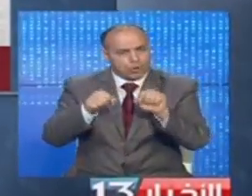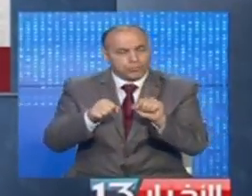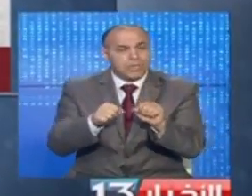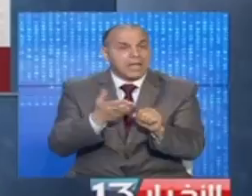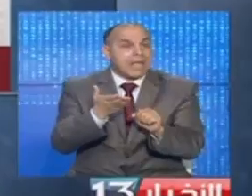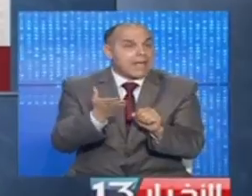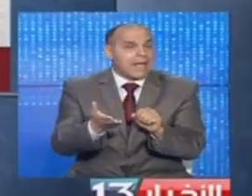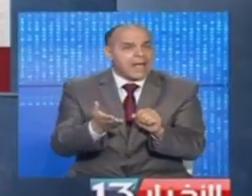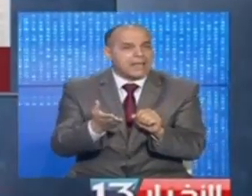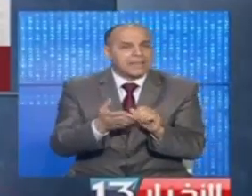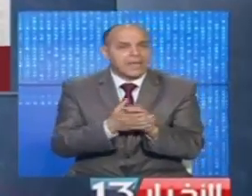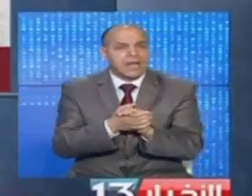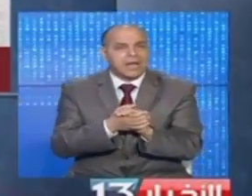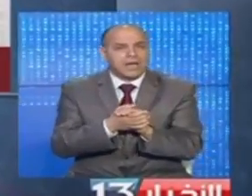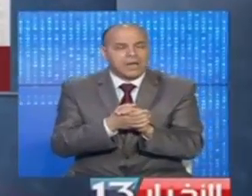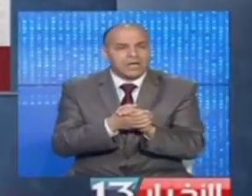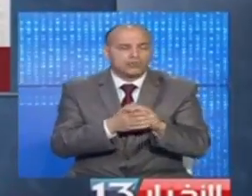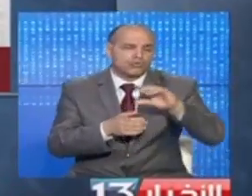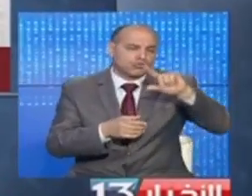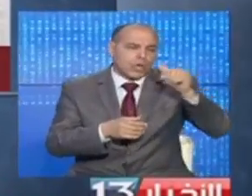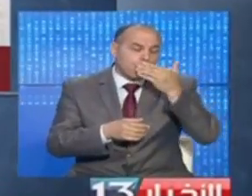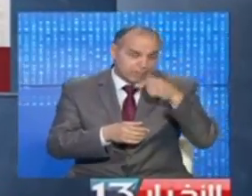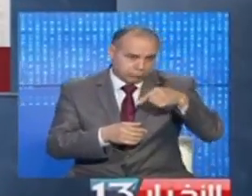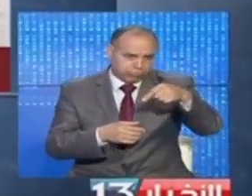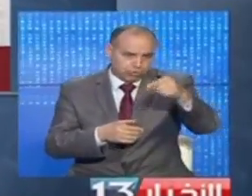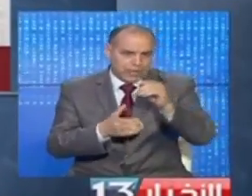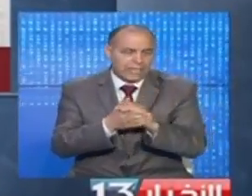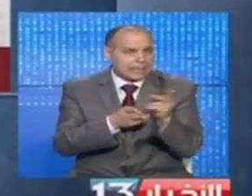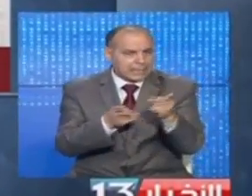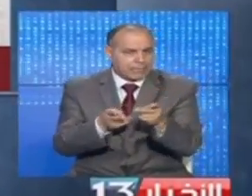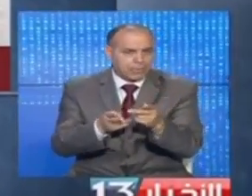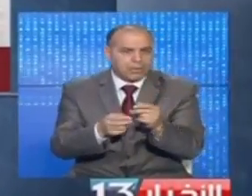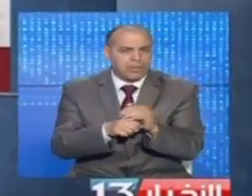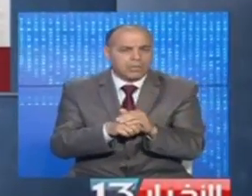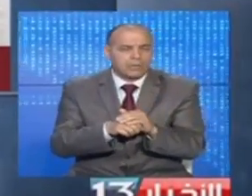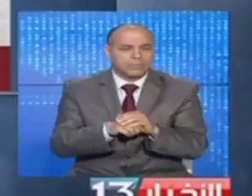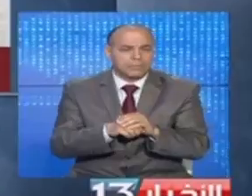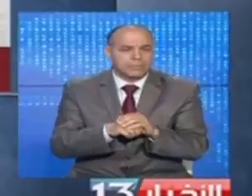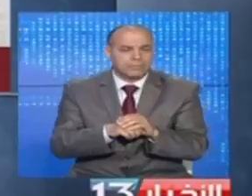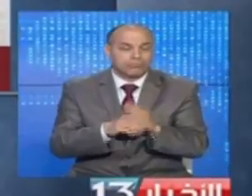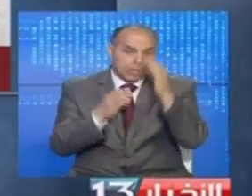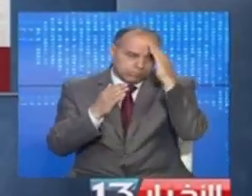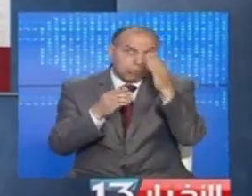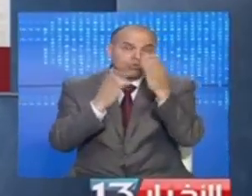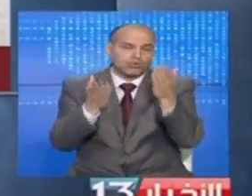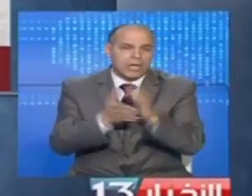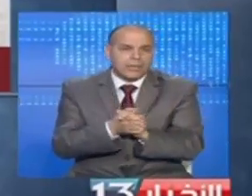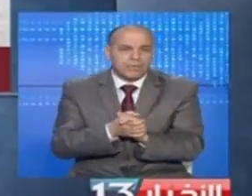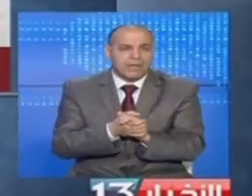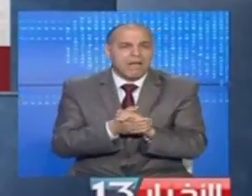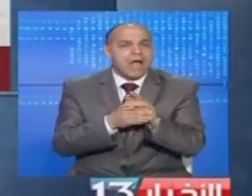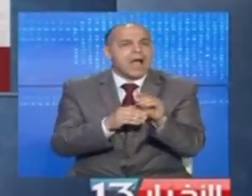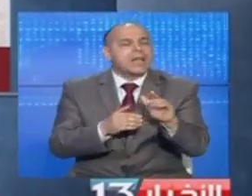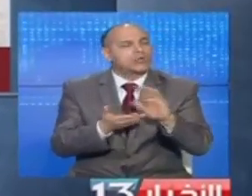النطاق وبمناسبة قدوم شهر رمضان المعظم عافاه الله علينا وعليكم باليمن والخير، بدأنا في كذلك مع